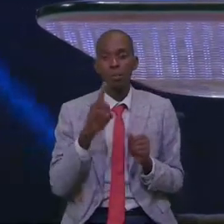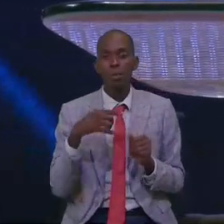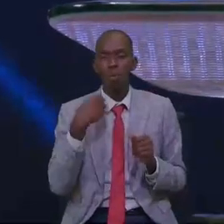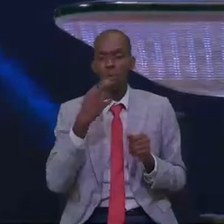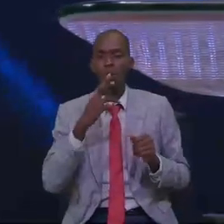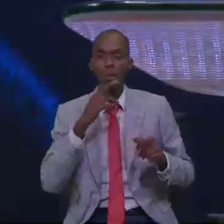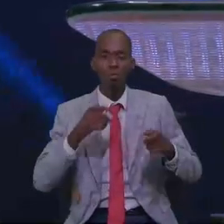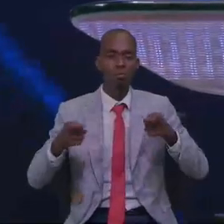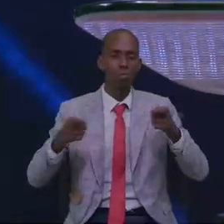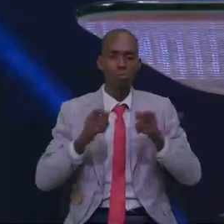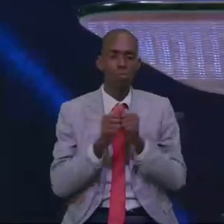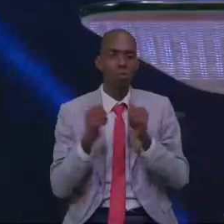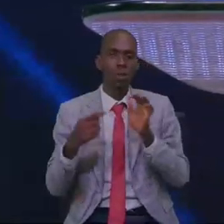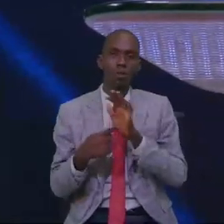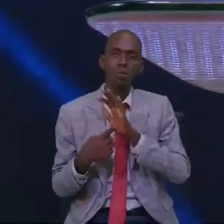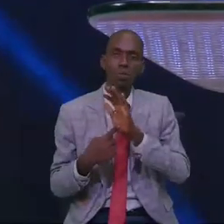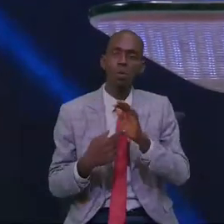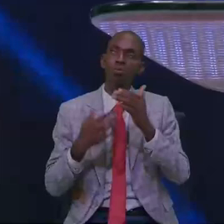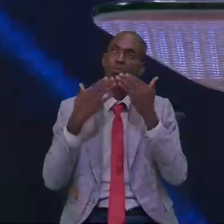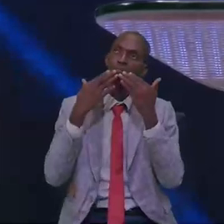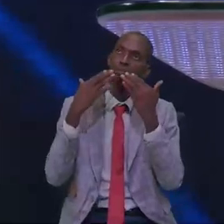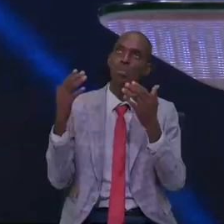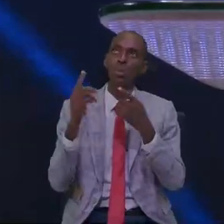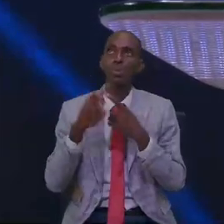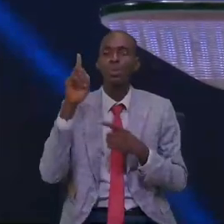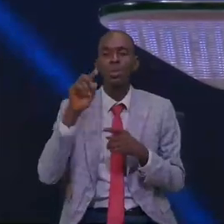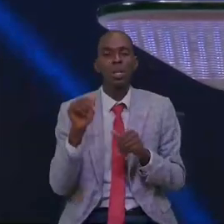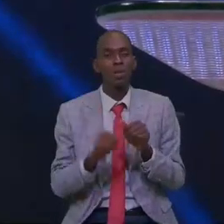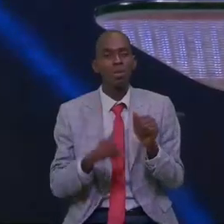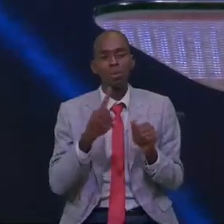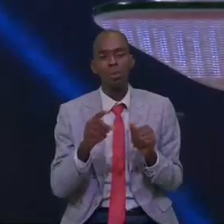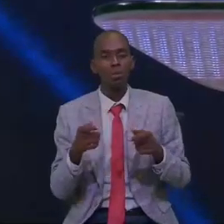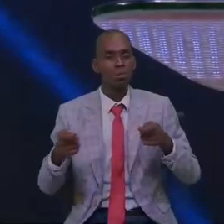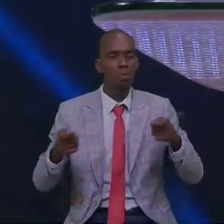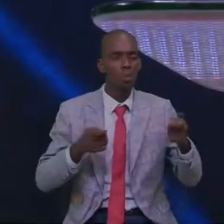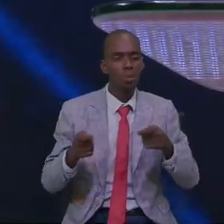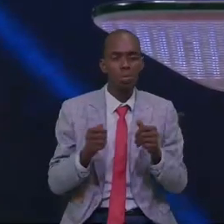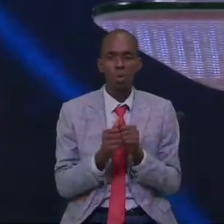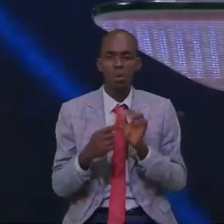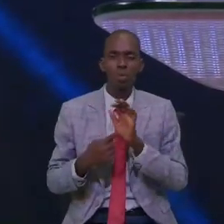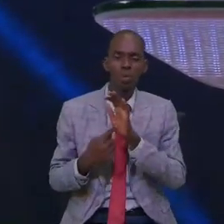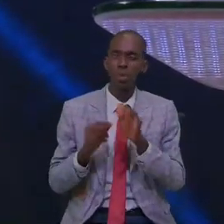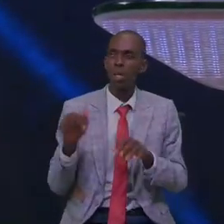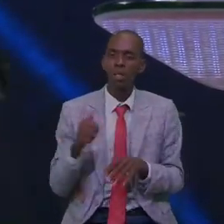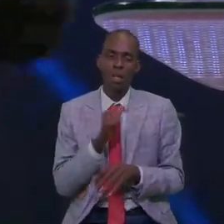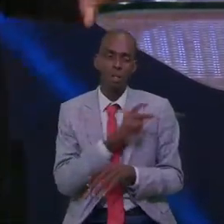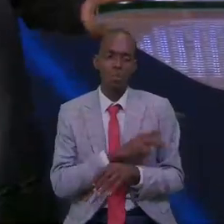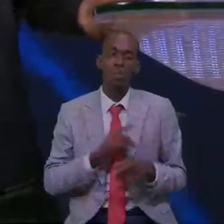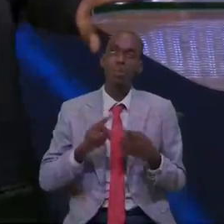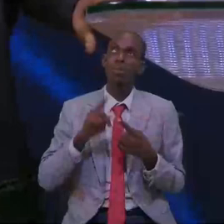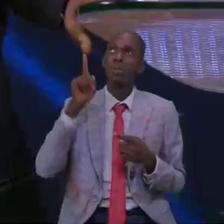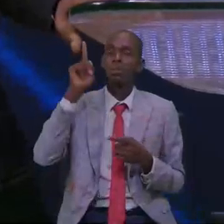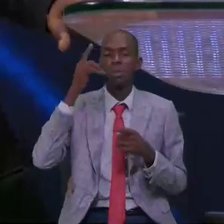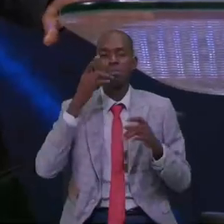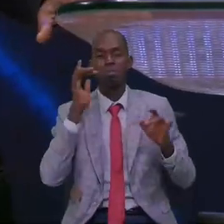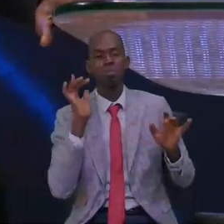ne montrent aucune gratitude au Seigneur, les gens qui ne sont pas reconnaissants, le Seigneur se rit